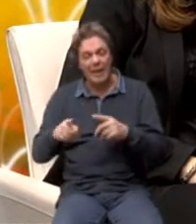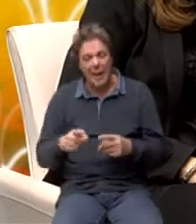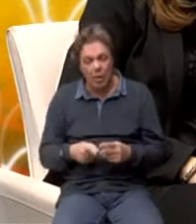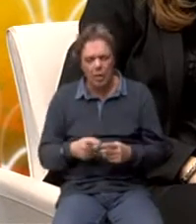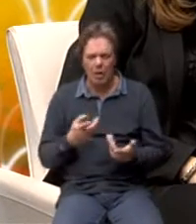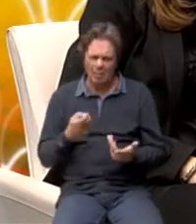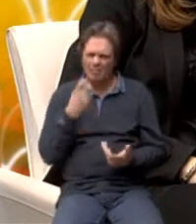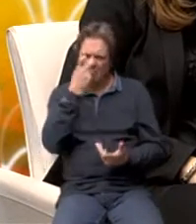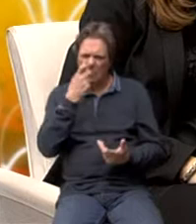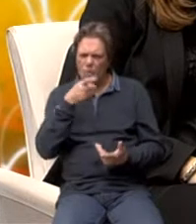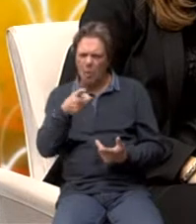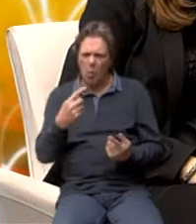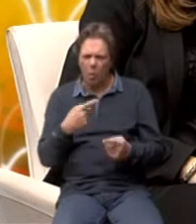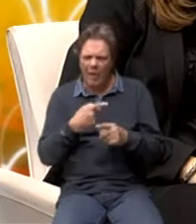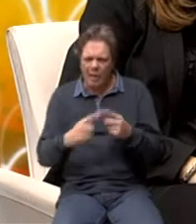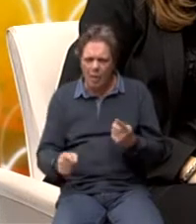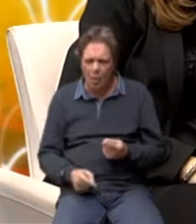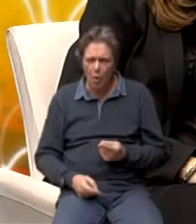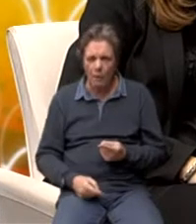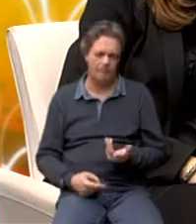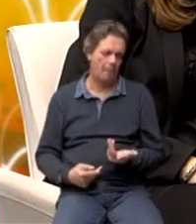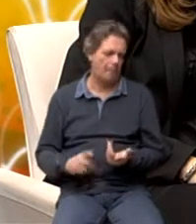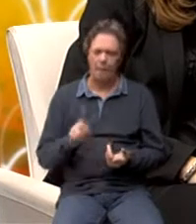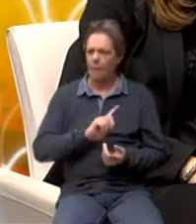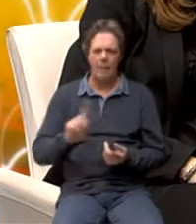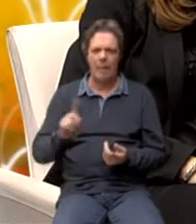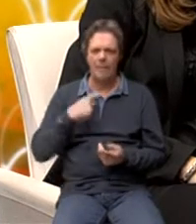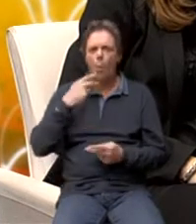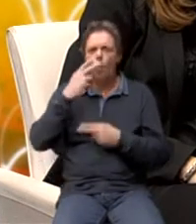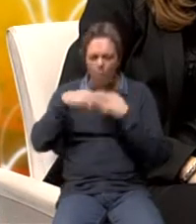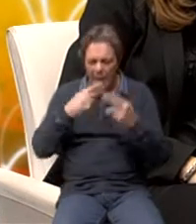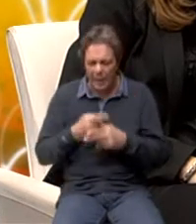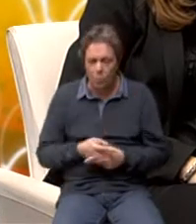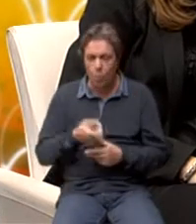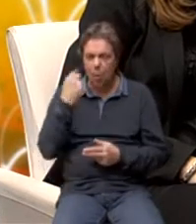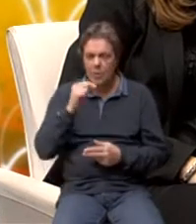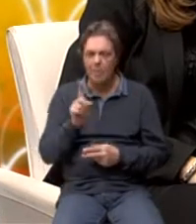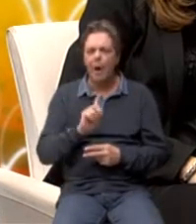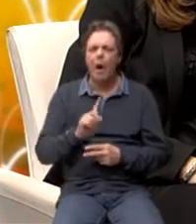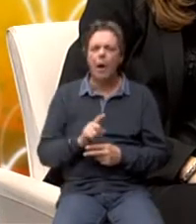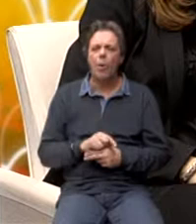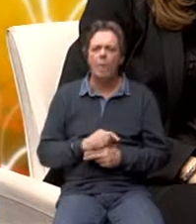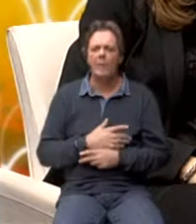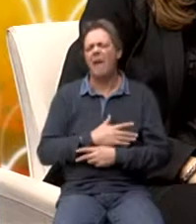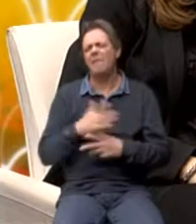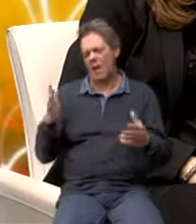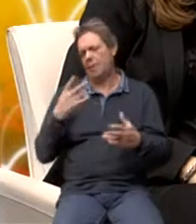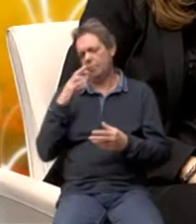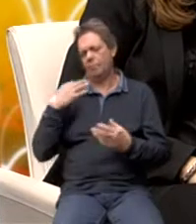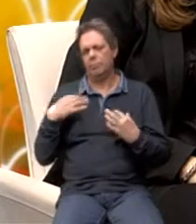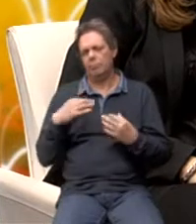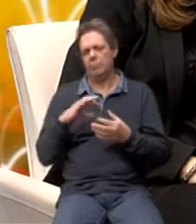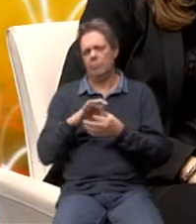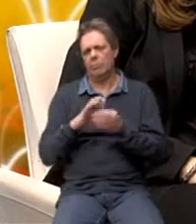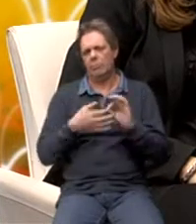bi sumnjali u taj dio, u analize se ne ide. Osim ako nemate, recimo, veliki robni lanci, imaju svoje